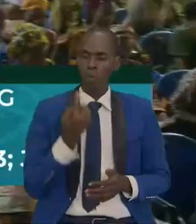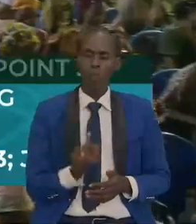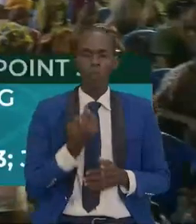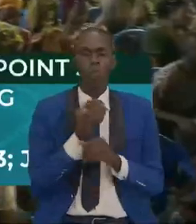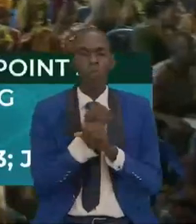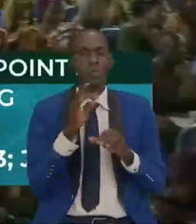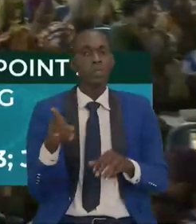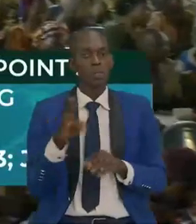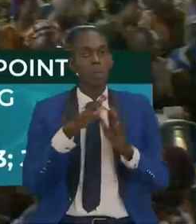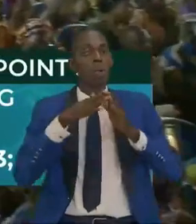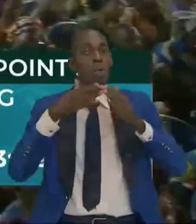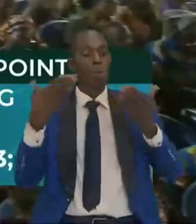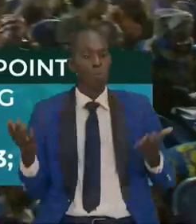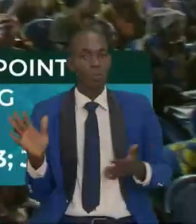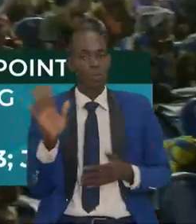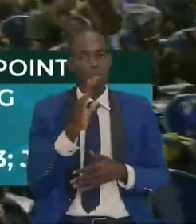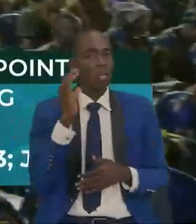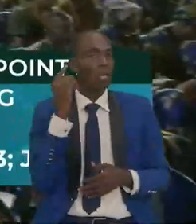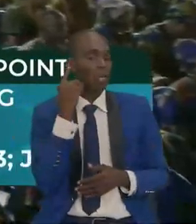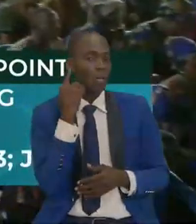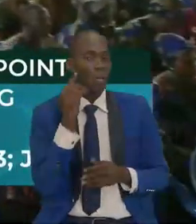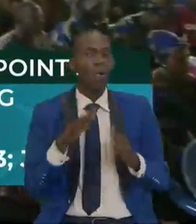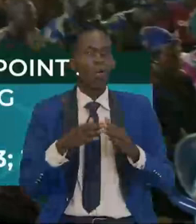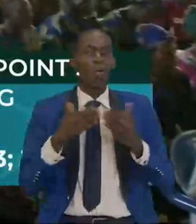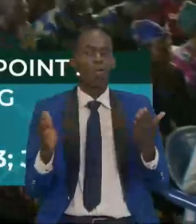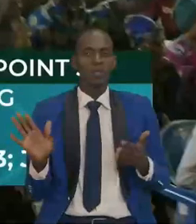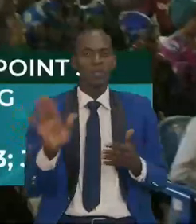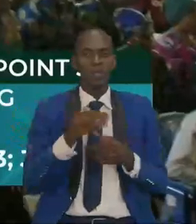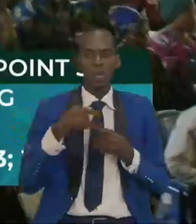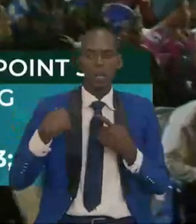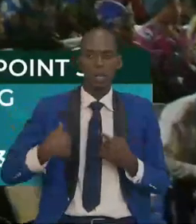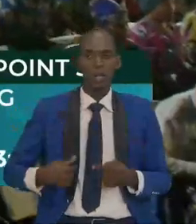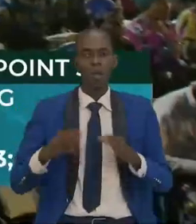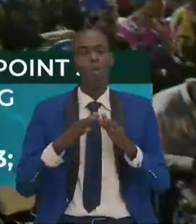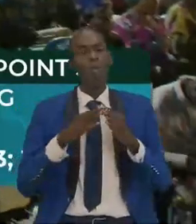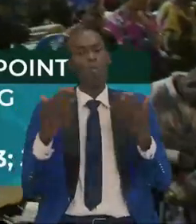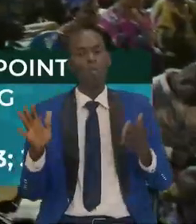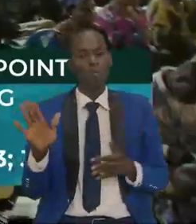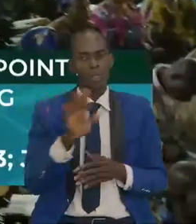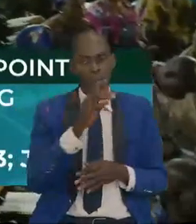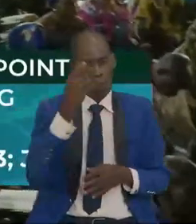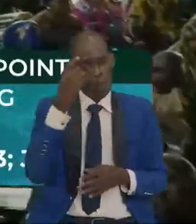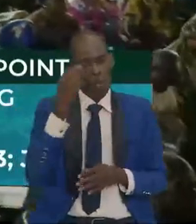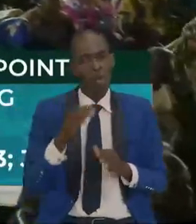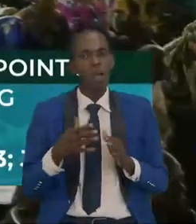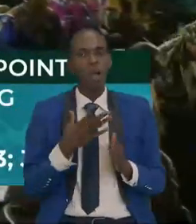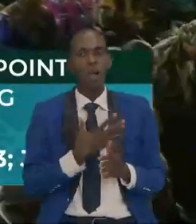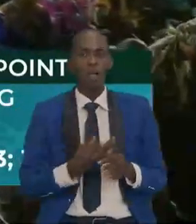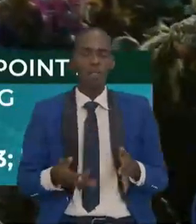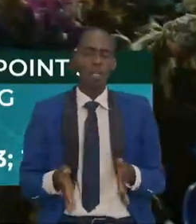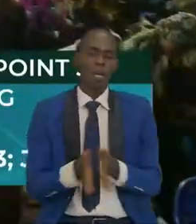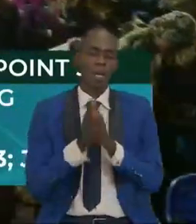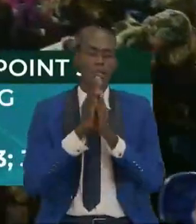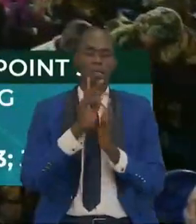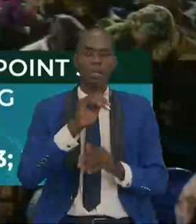est l'unique Sauveur. Ils ont ouvert leurs yeux, ils ont ouvert leur cœur, ils ont